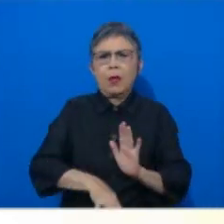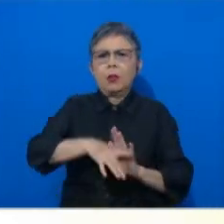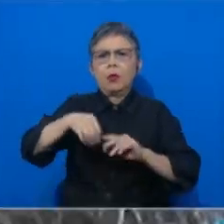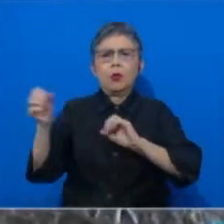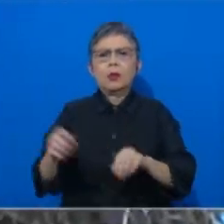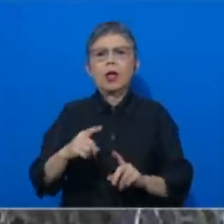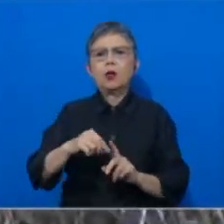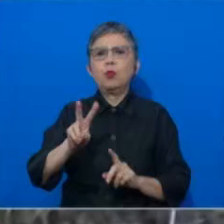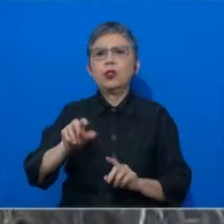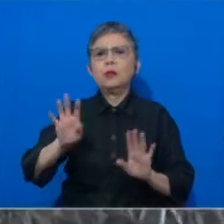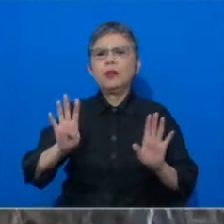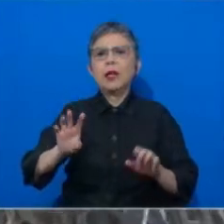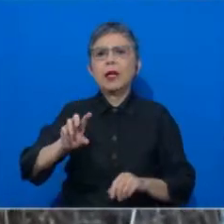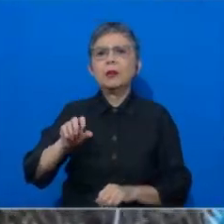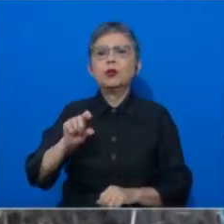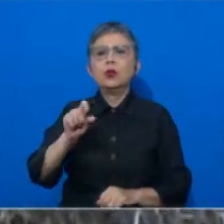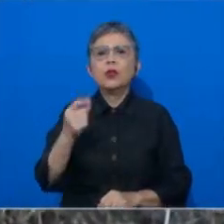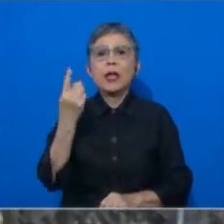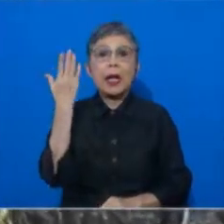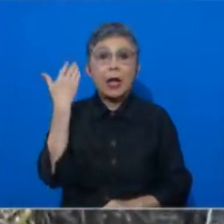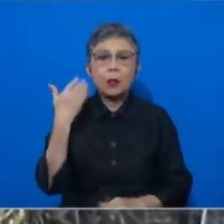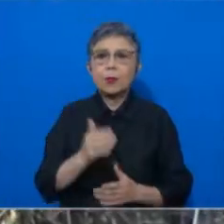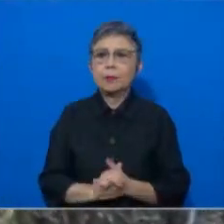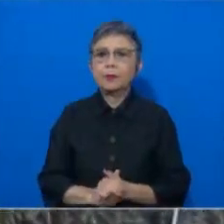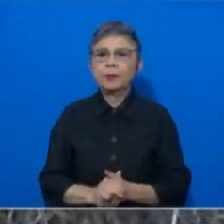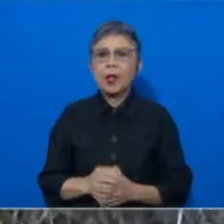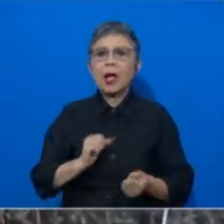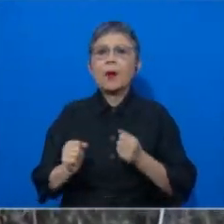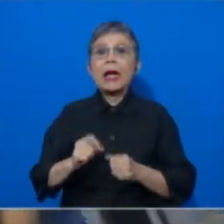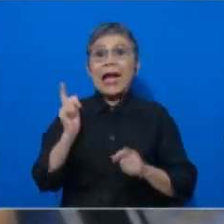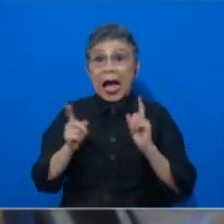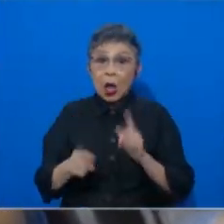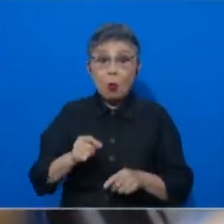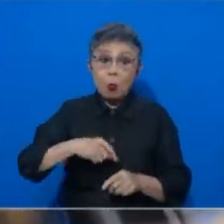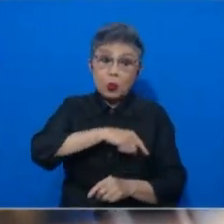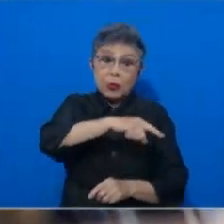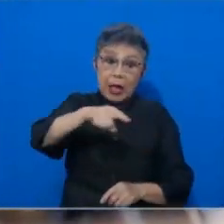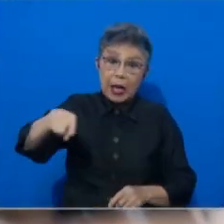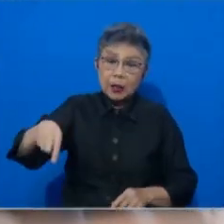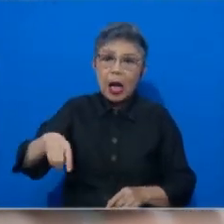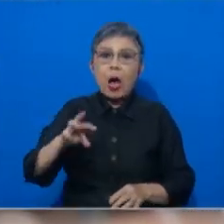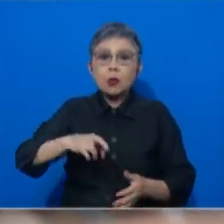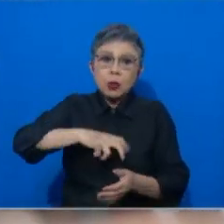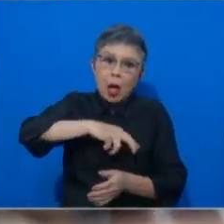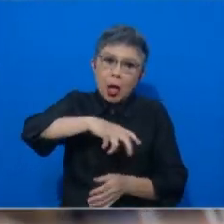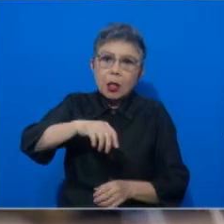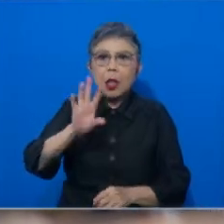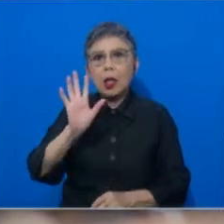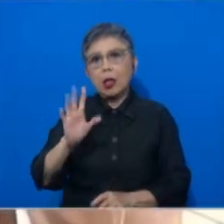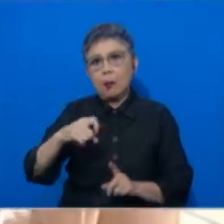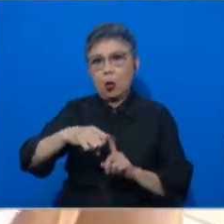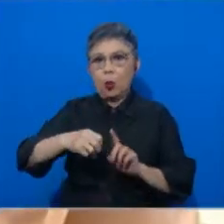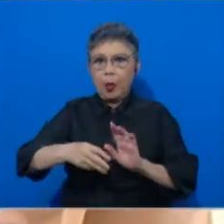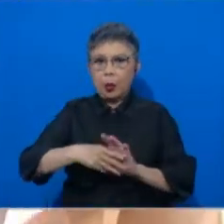29 Juni 2024 lalu. Hal ini dilakukan karena jika memutar, para siswa terpaksa memutar sekitar 5